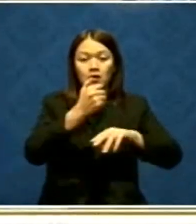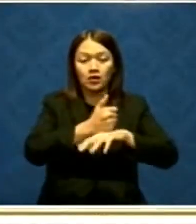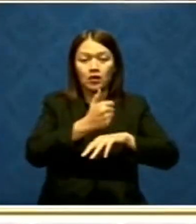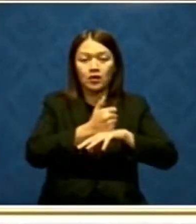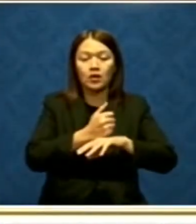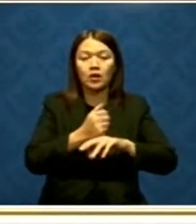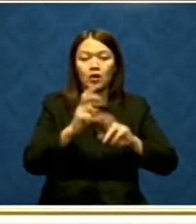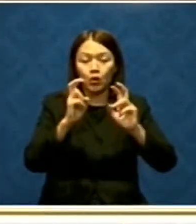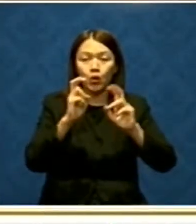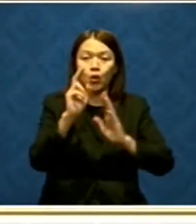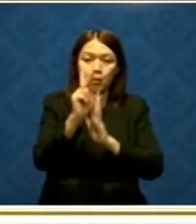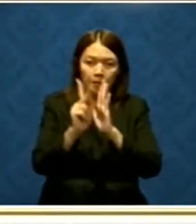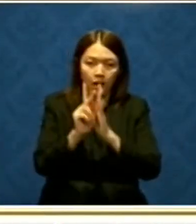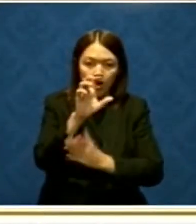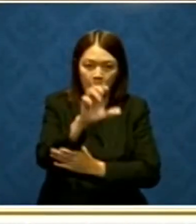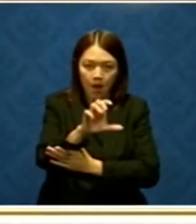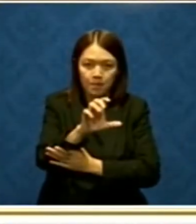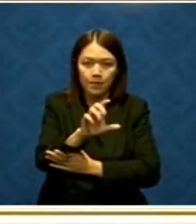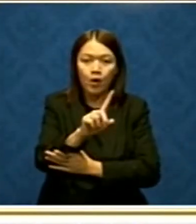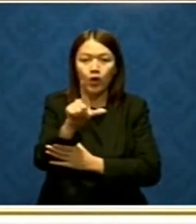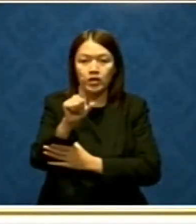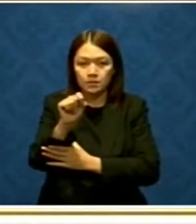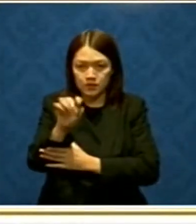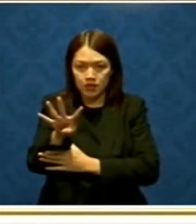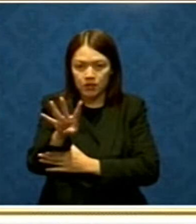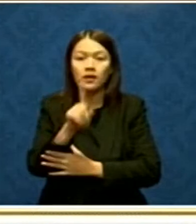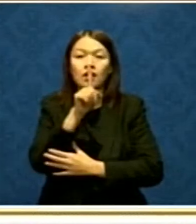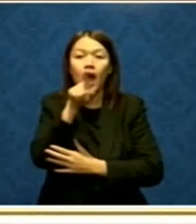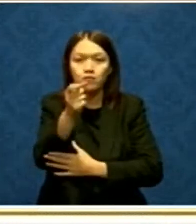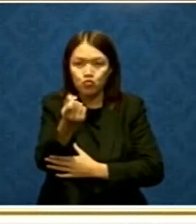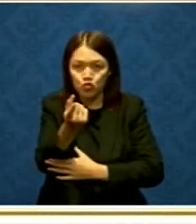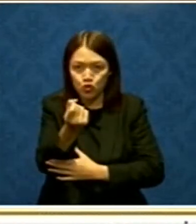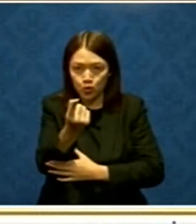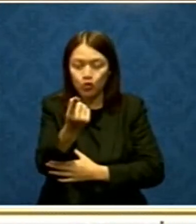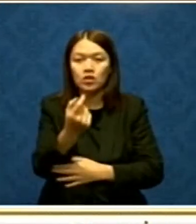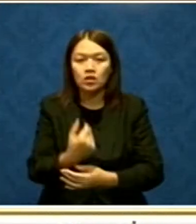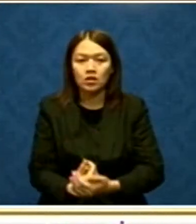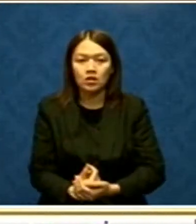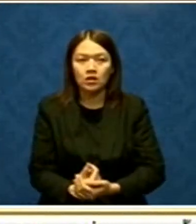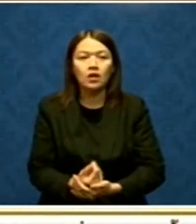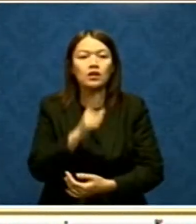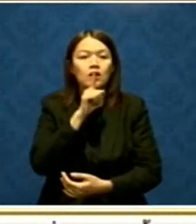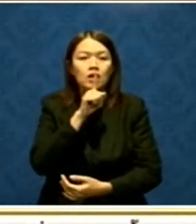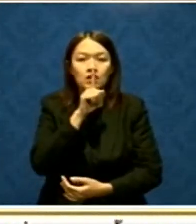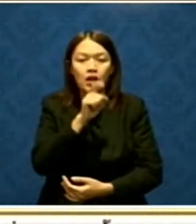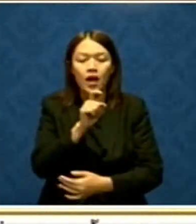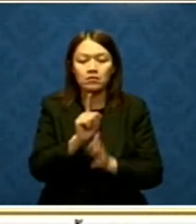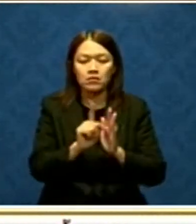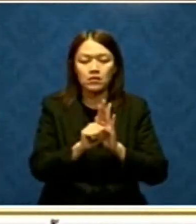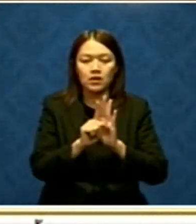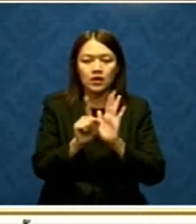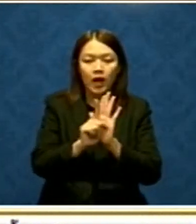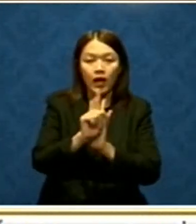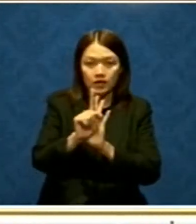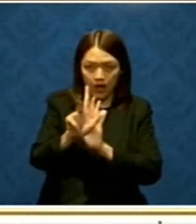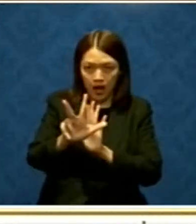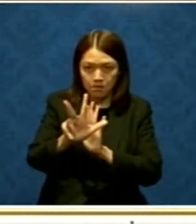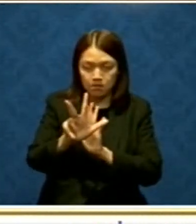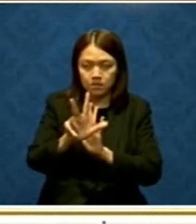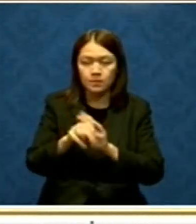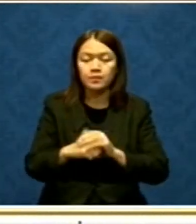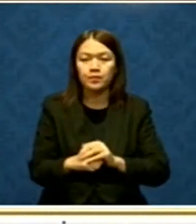ที่160นะครับว่ากระทู้ถามสดนั้นให้ถามได้ไม่เกิน3ครั้ง